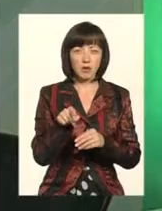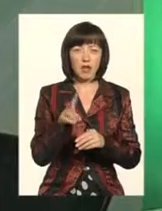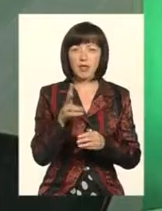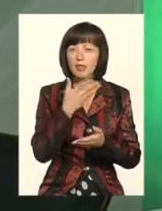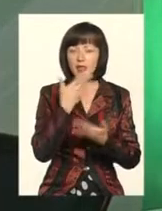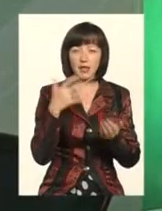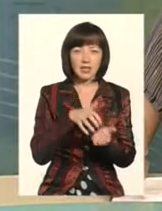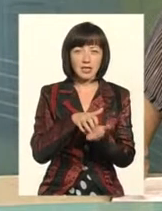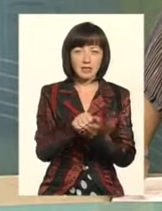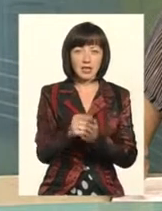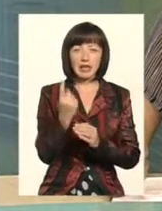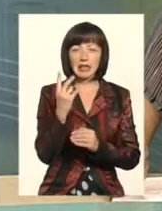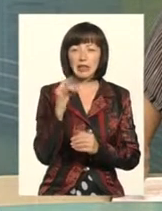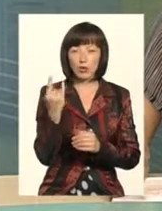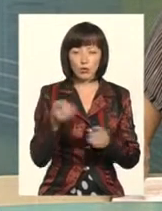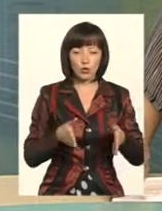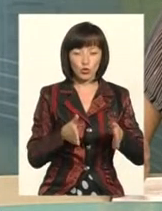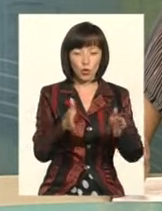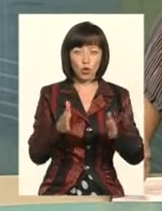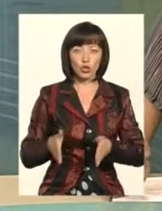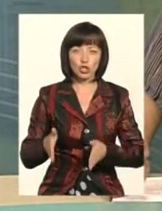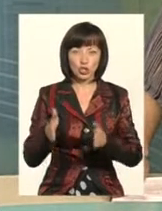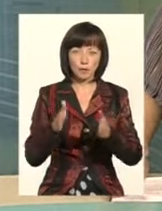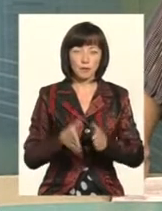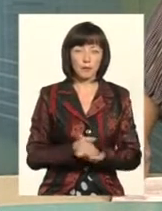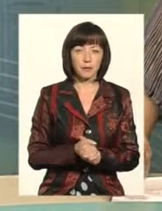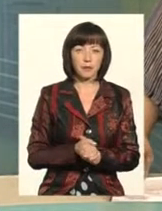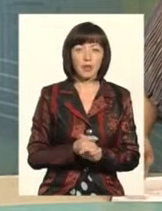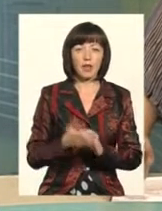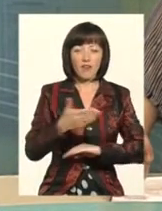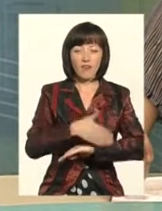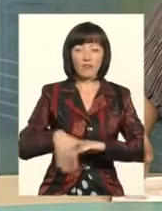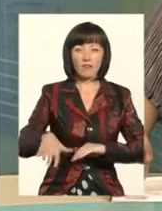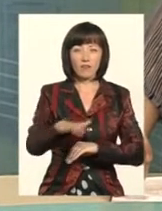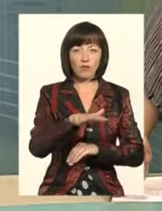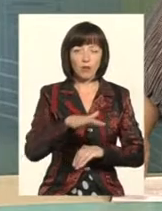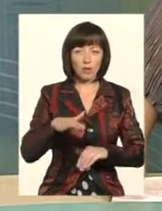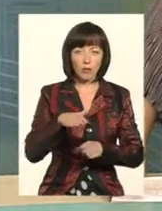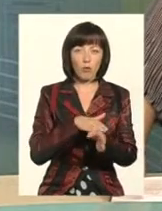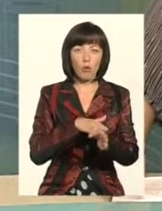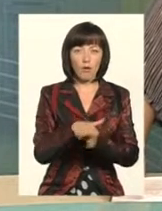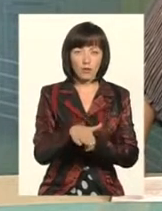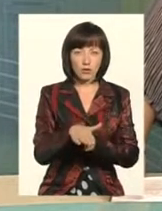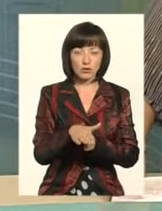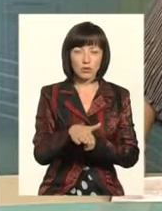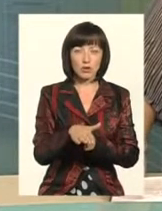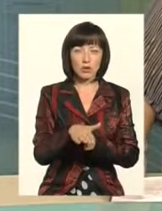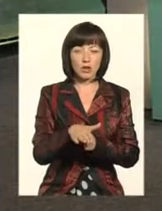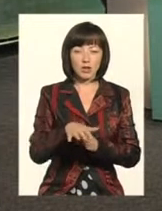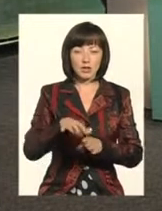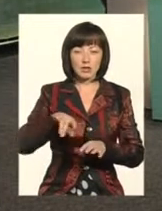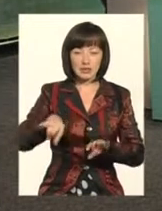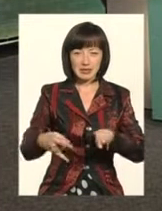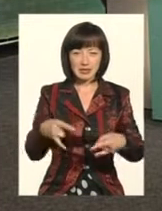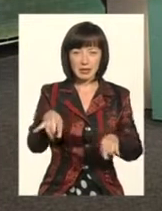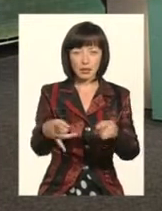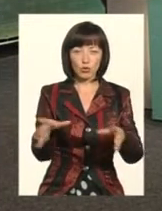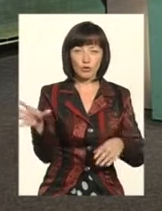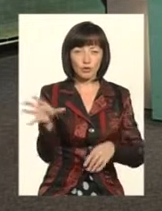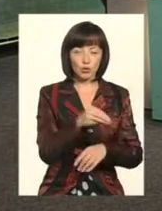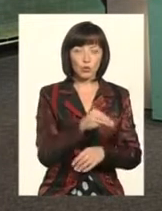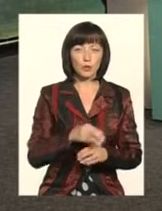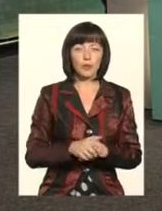засортировано ні одної дрожки. В дворі повністю там розрито все. Зрозуміло